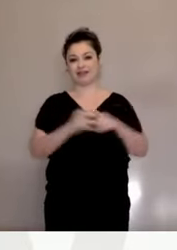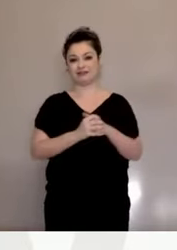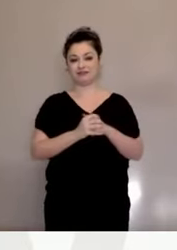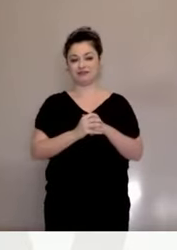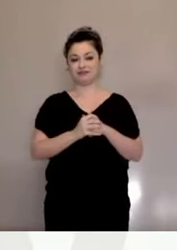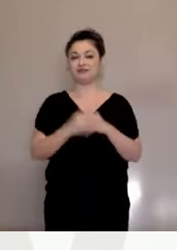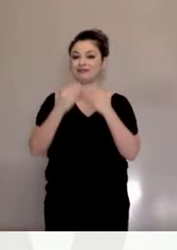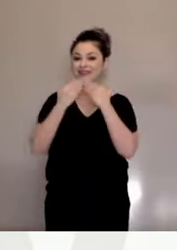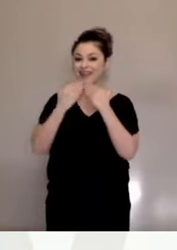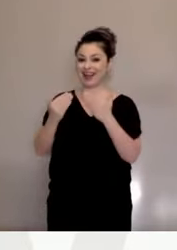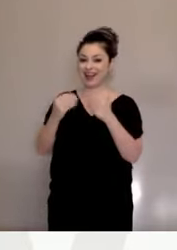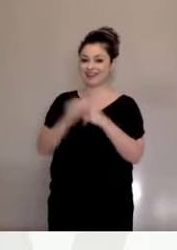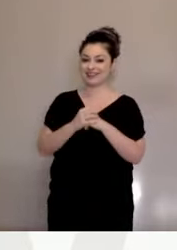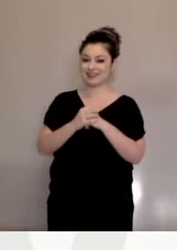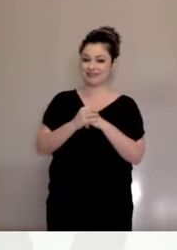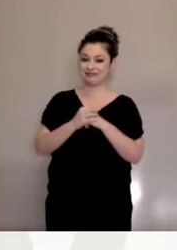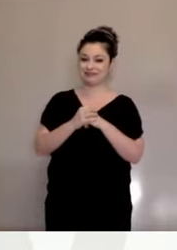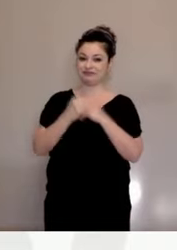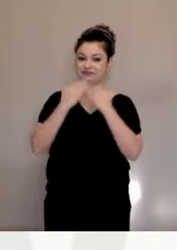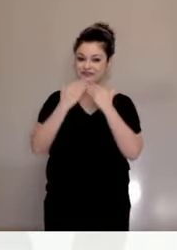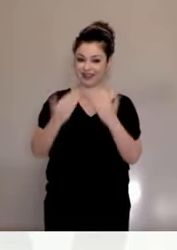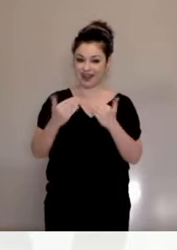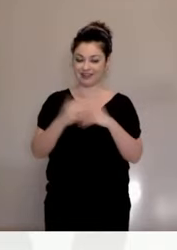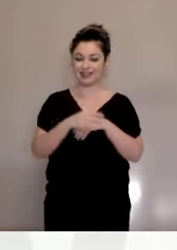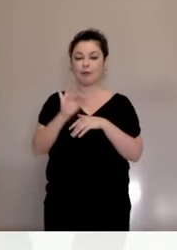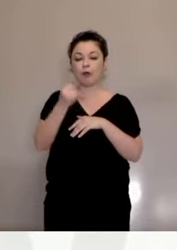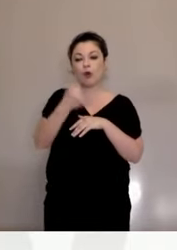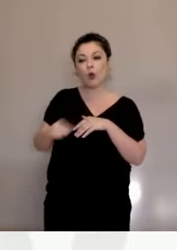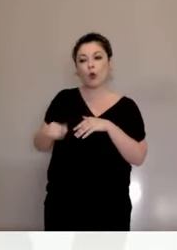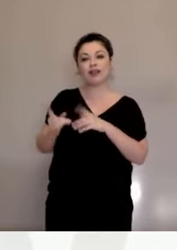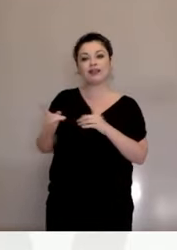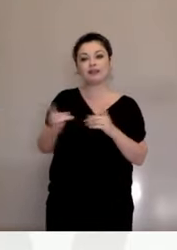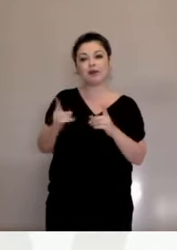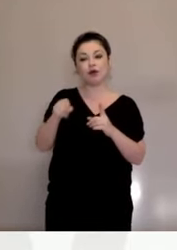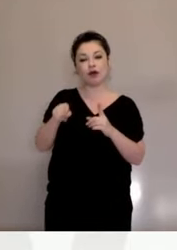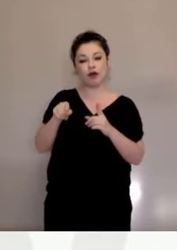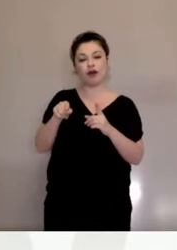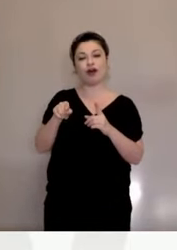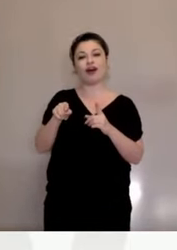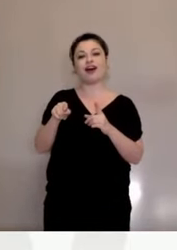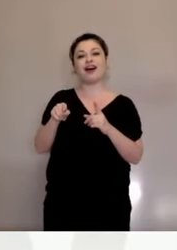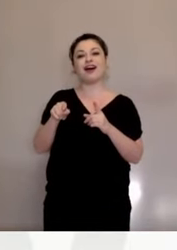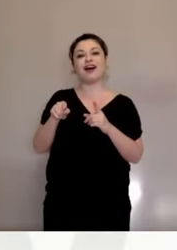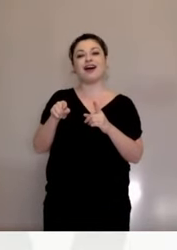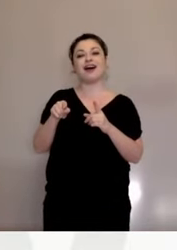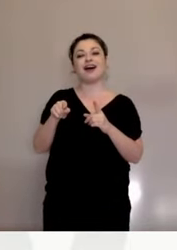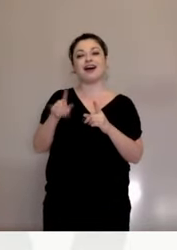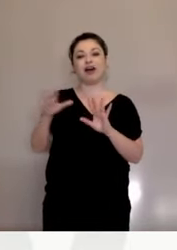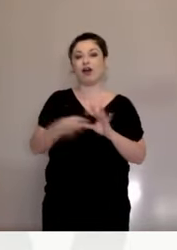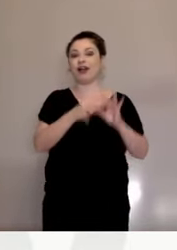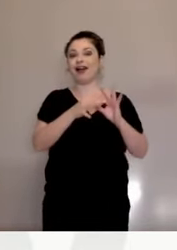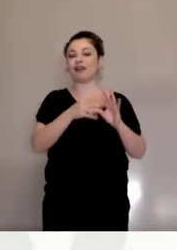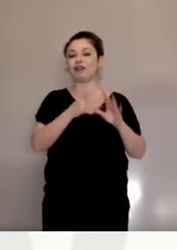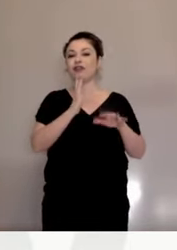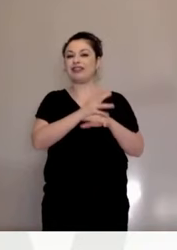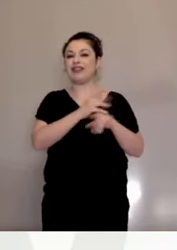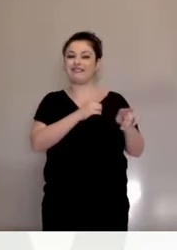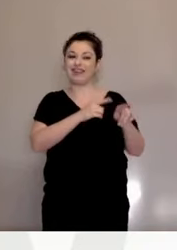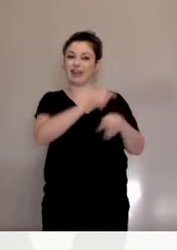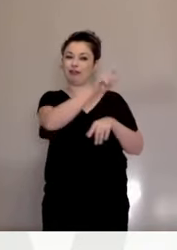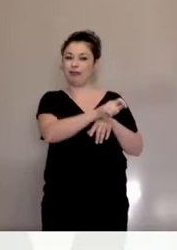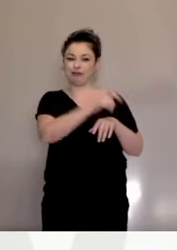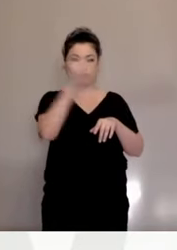Grazie. Cioè, questo ultimo passaggio riprende uno degli interventi di un